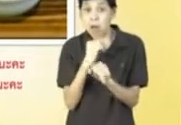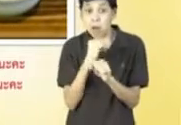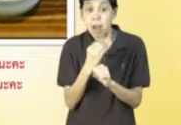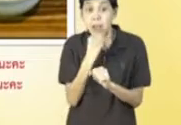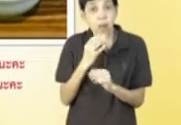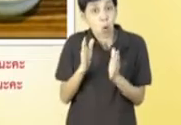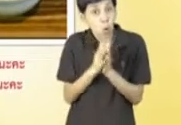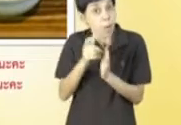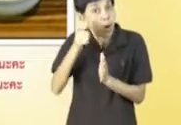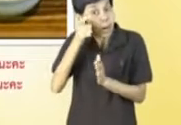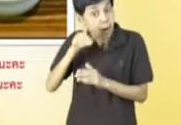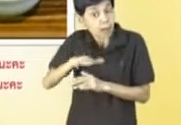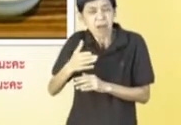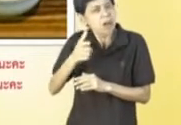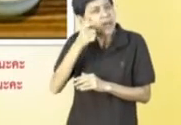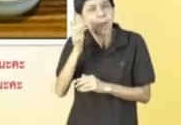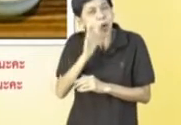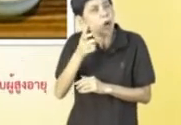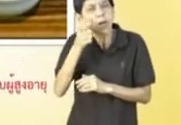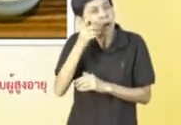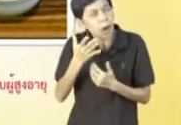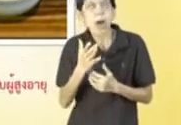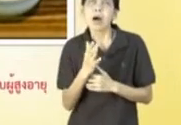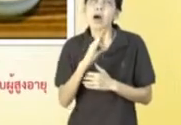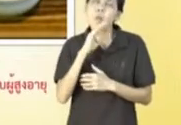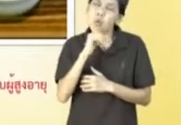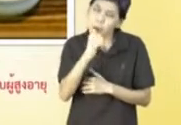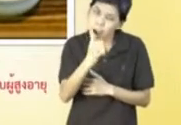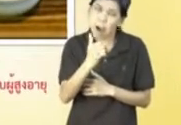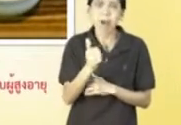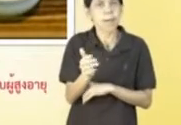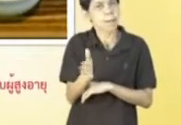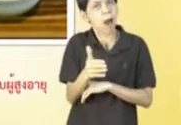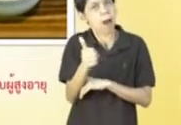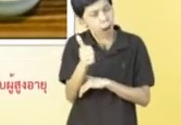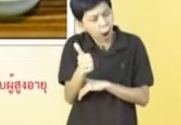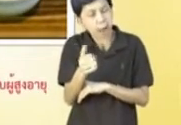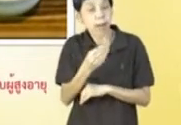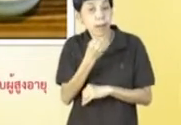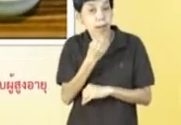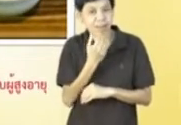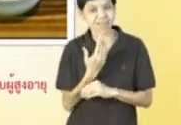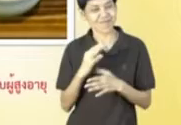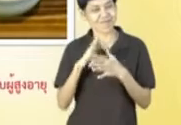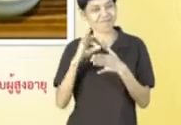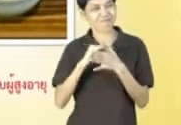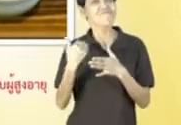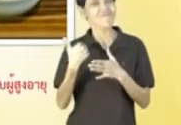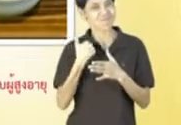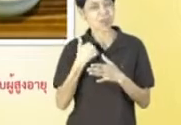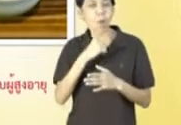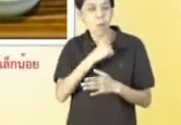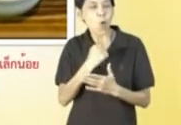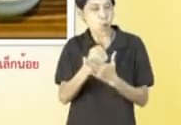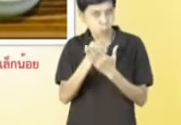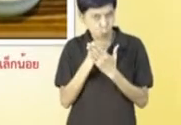เนื้อย่างนะคะคือไม่จำเป็นจะเป็นเนื้อวัวนะคะจะเป็นเนื้อหมูก็ได้ปลาก็ได้ก็จะเพิ่มโปรตีนค่ะสำหรับผู้สู